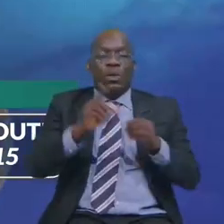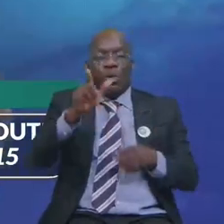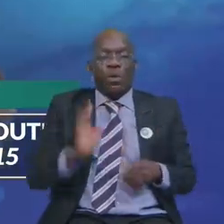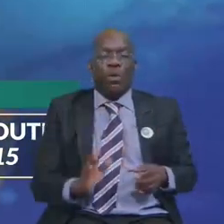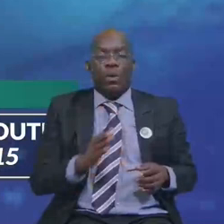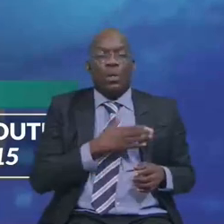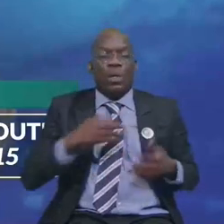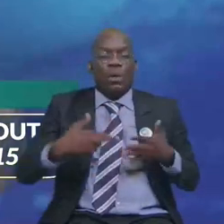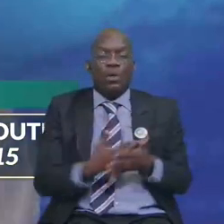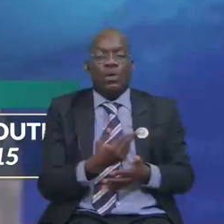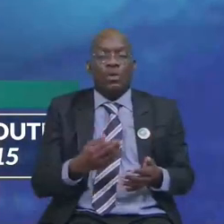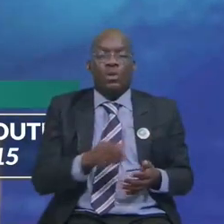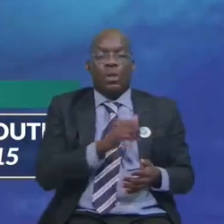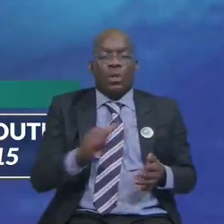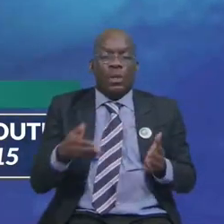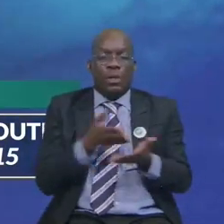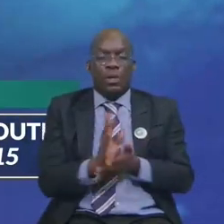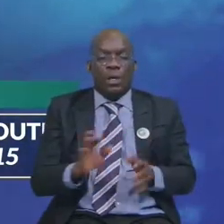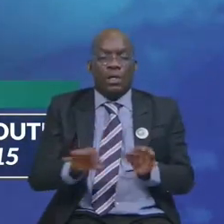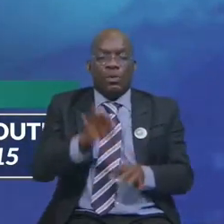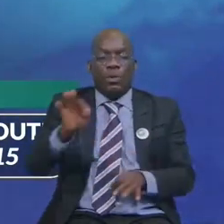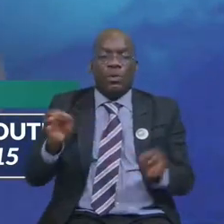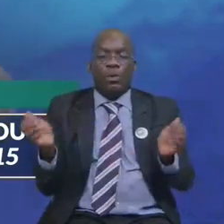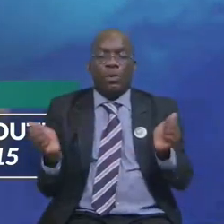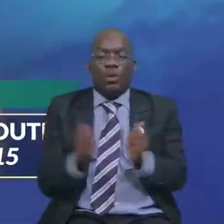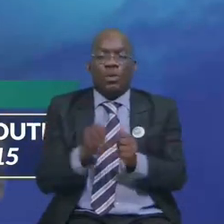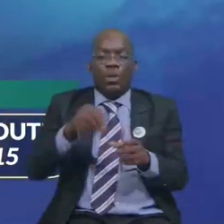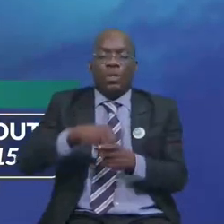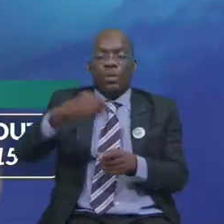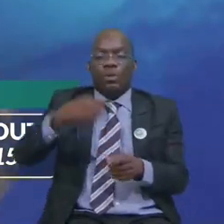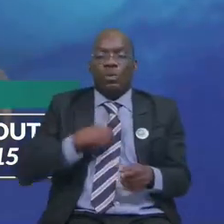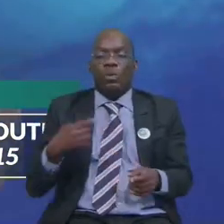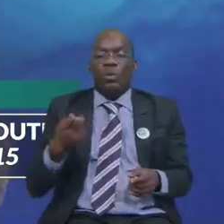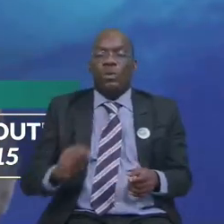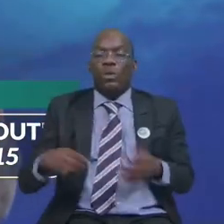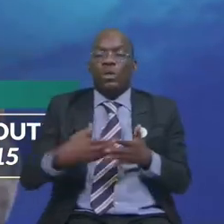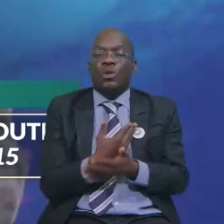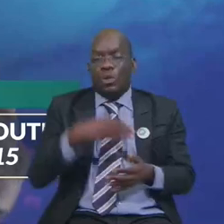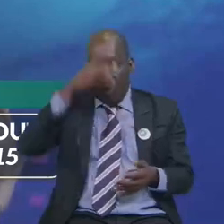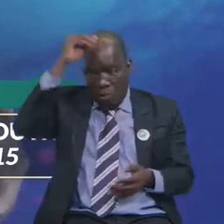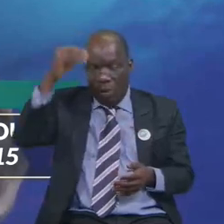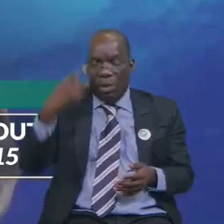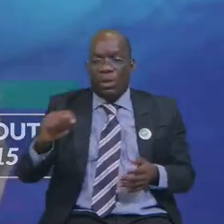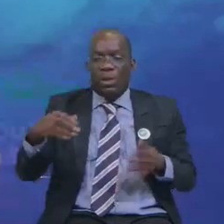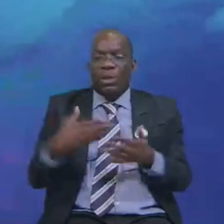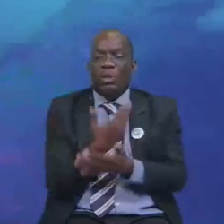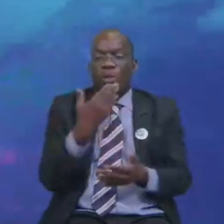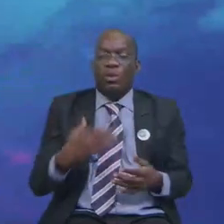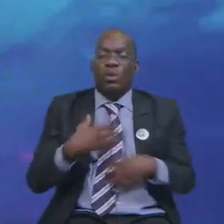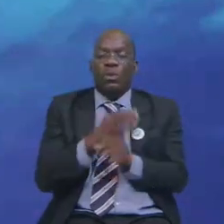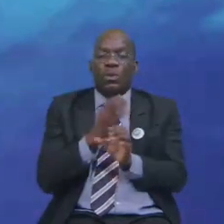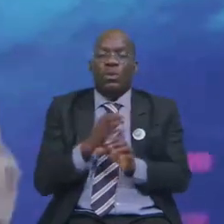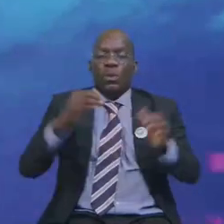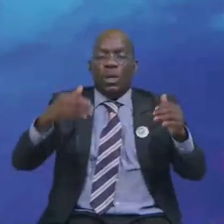esprit bien disposé en moi l'homme nouveau la nouvelle créature a une nouvelle